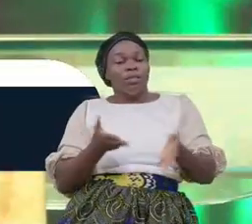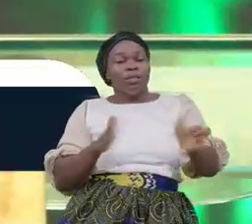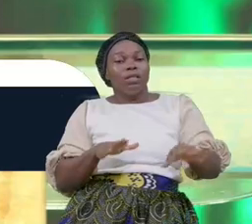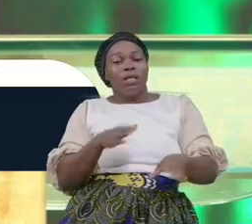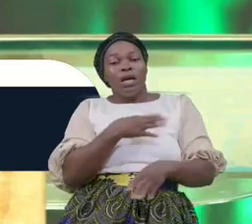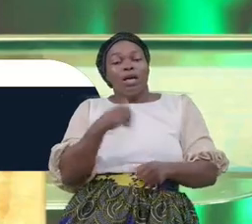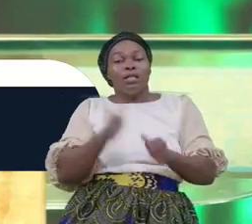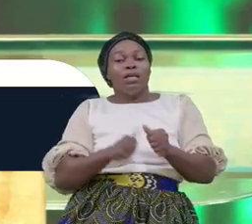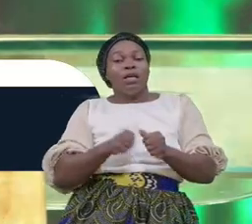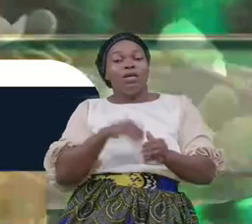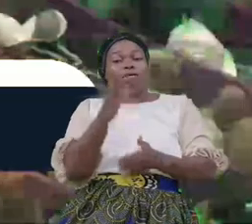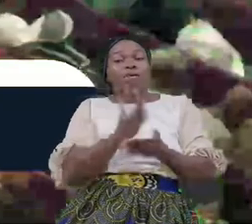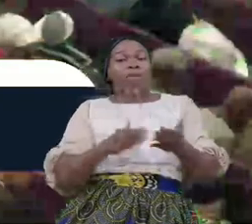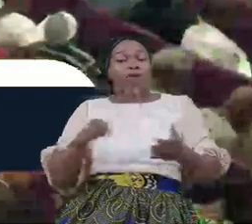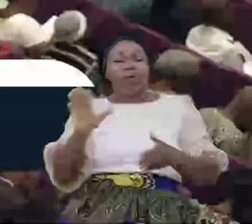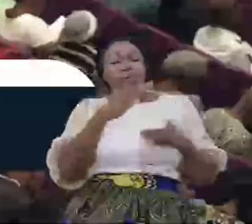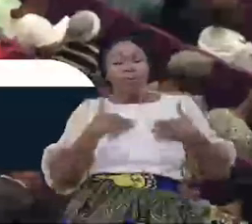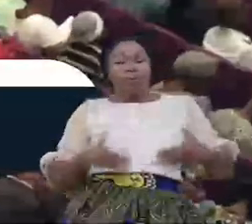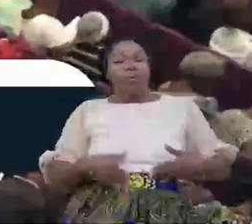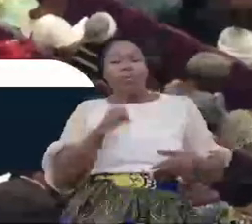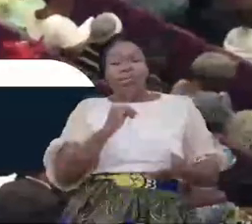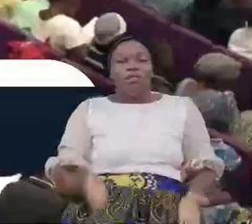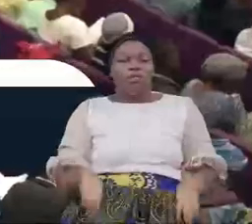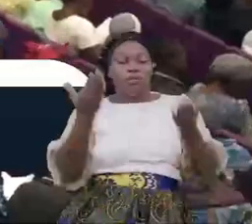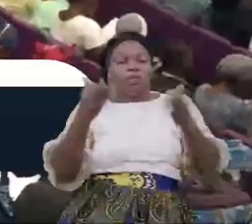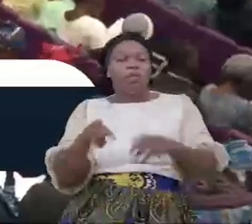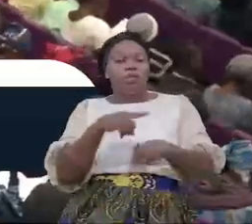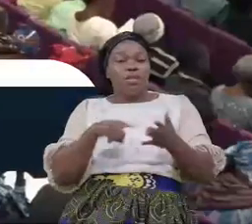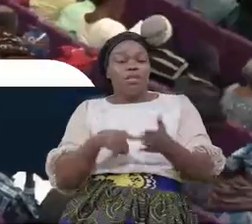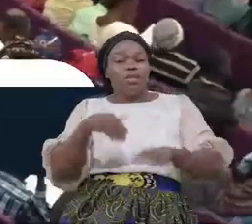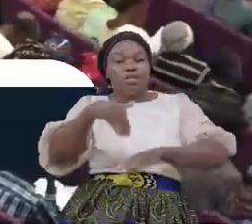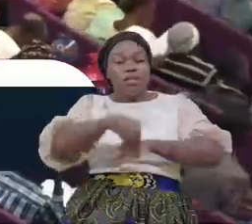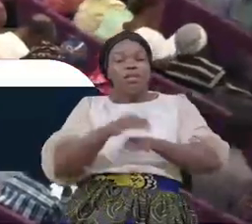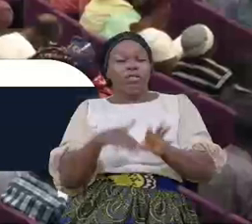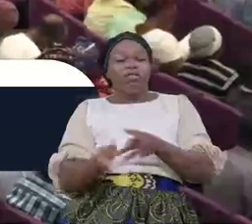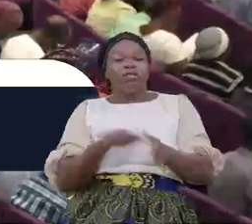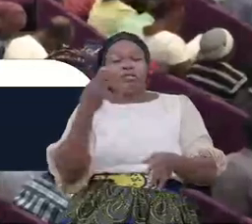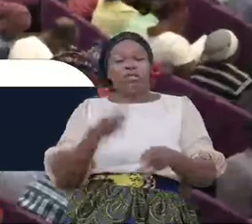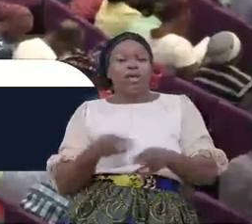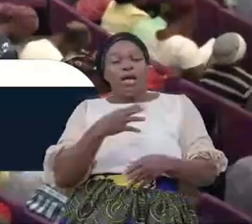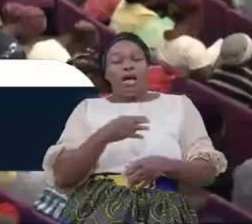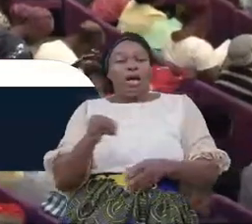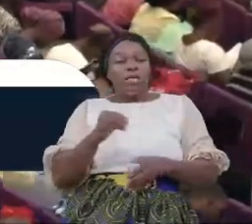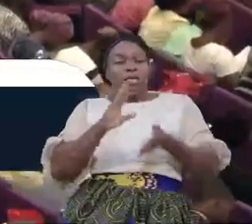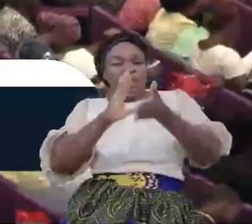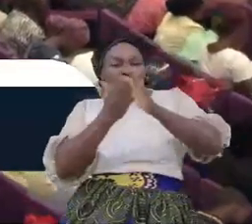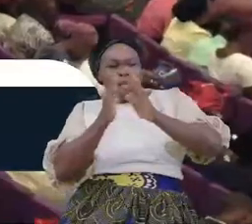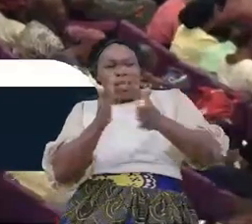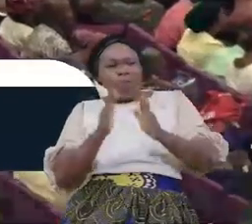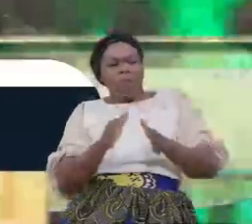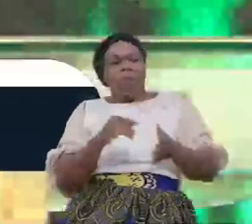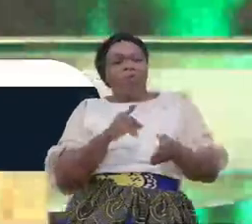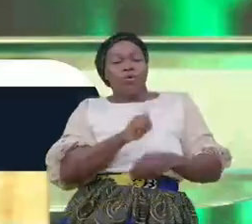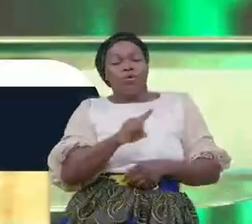morts. Chaque cellule de votre corps est ramenée à la vie ce jour et qui appelle